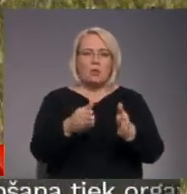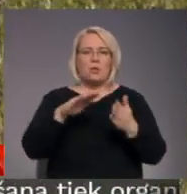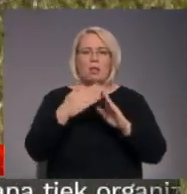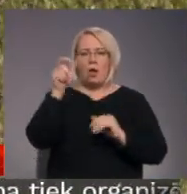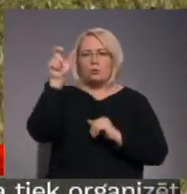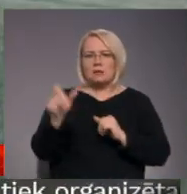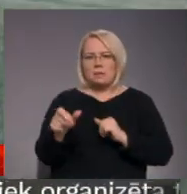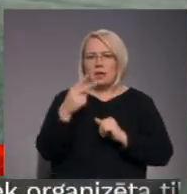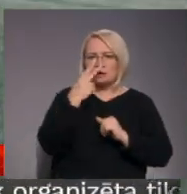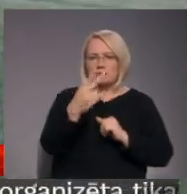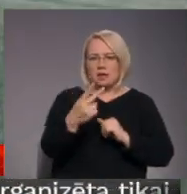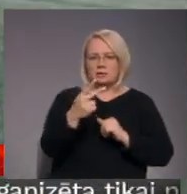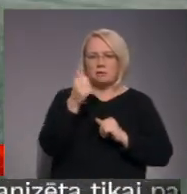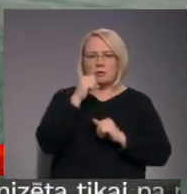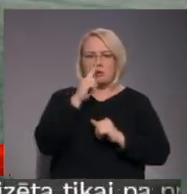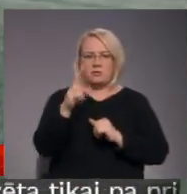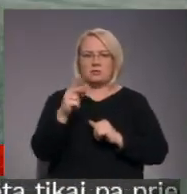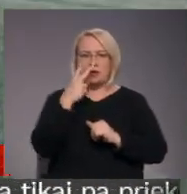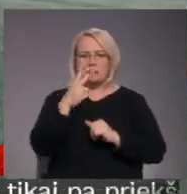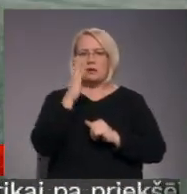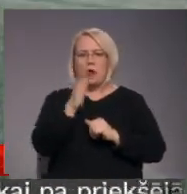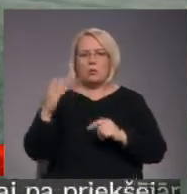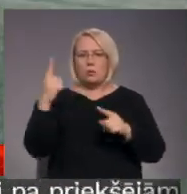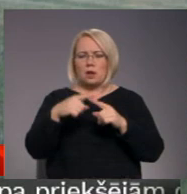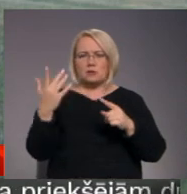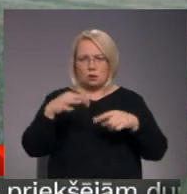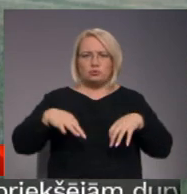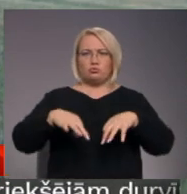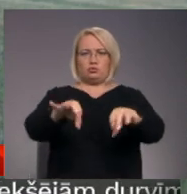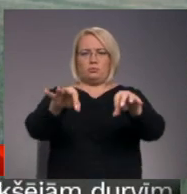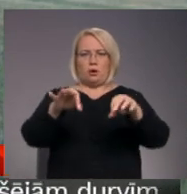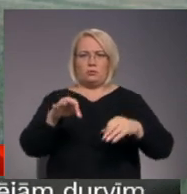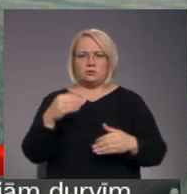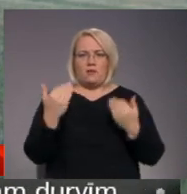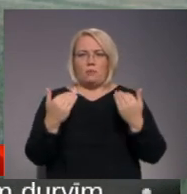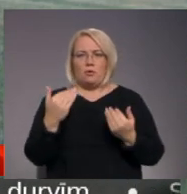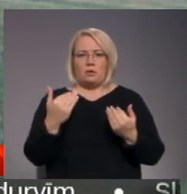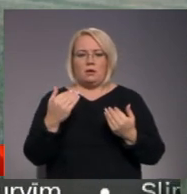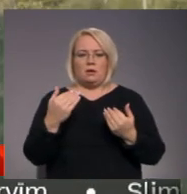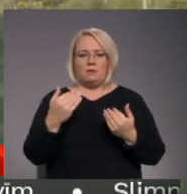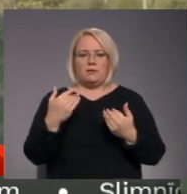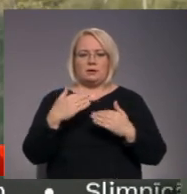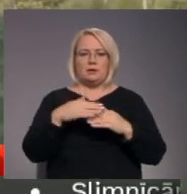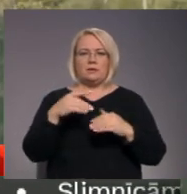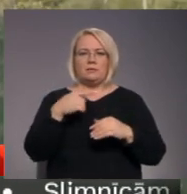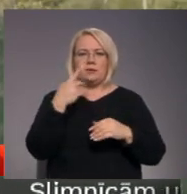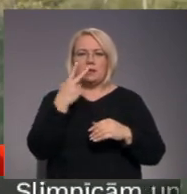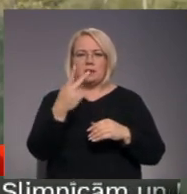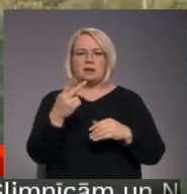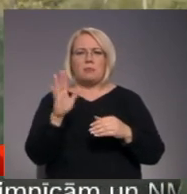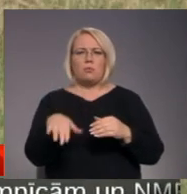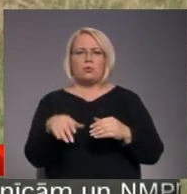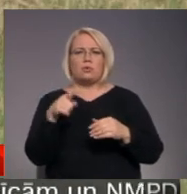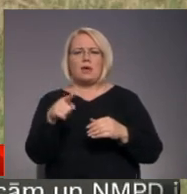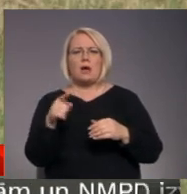teju ik nedēļu. Ika palaikam kāds uzbrauc. Visos aiz rūkas nesagījusi par to arī nuliem. Varbūt kāds zēmētīvāk uzliknies lauka. Kritiskojīs varētu būt.